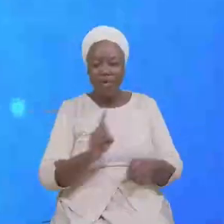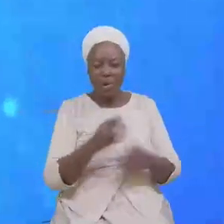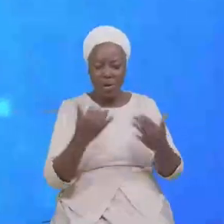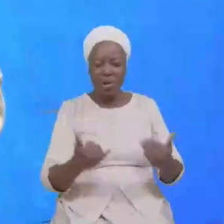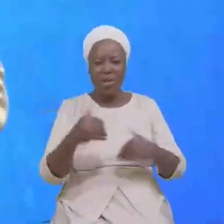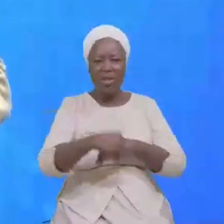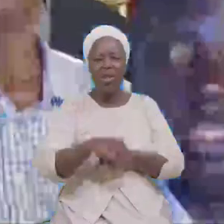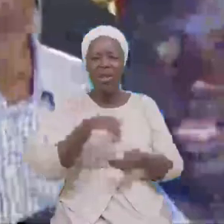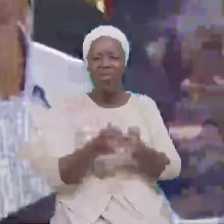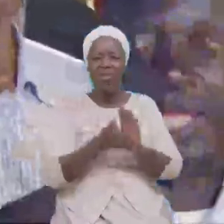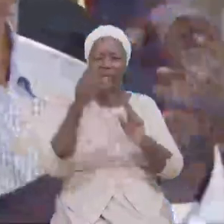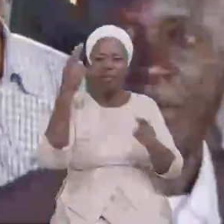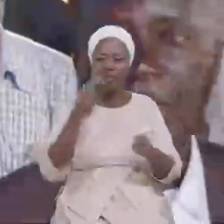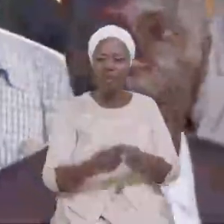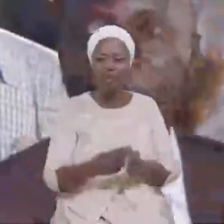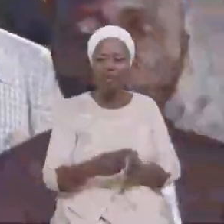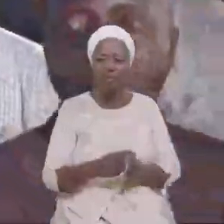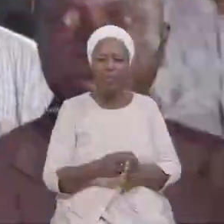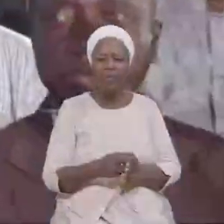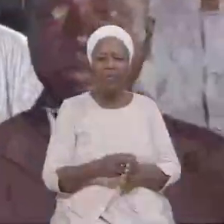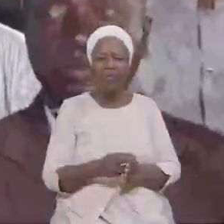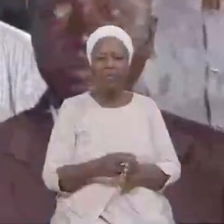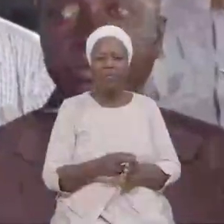au nom de Jésus.